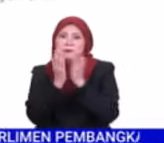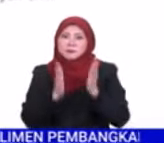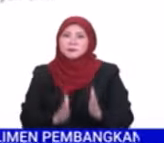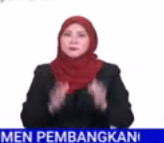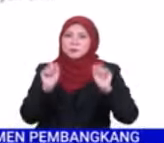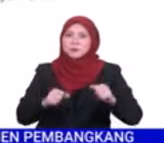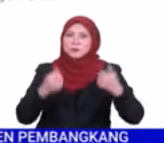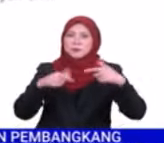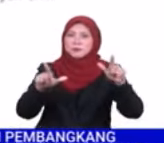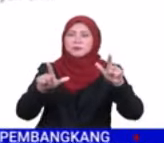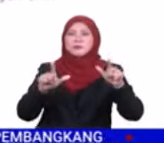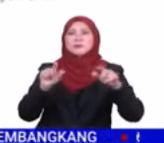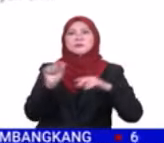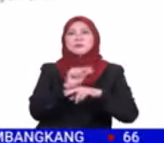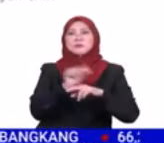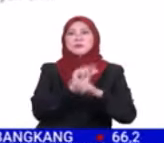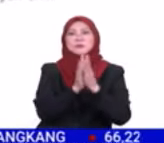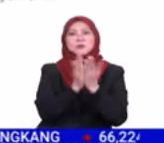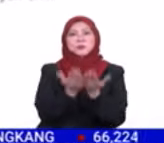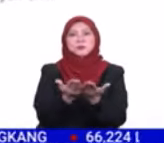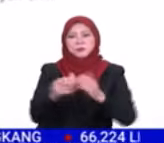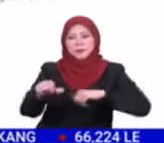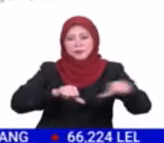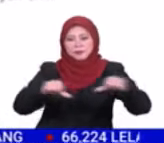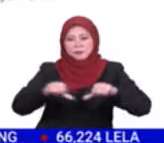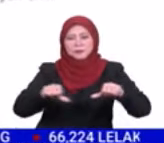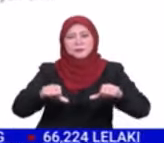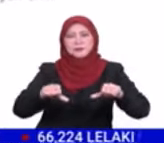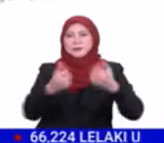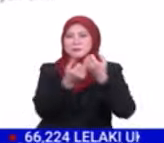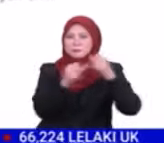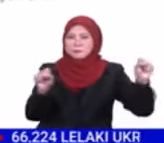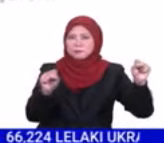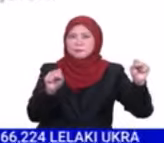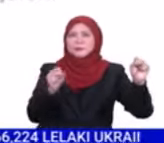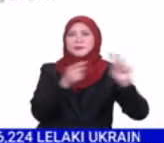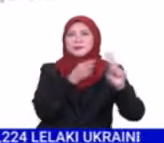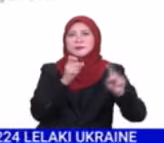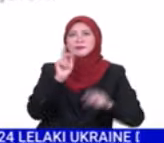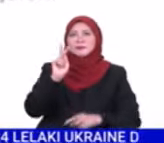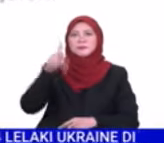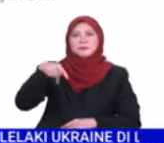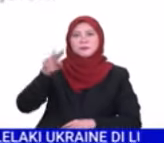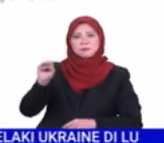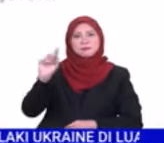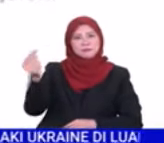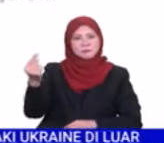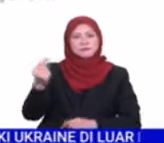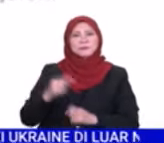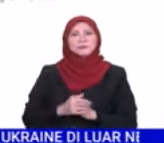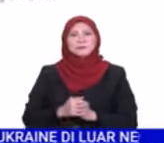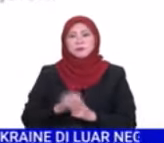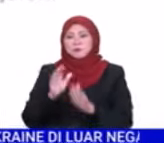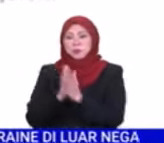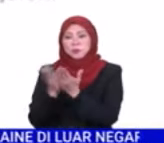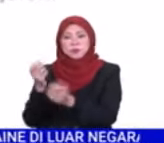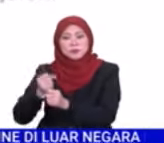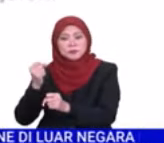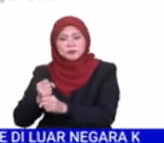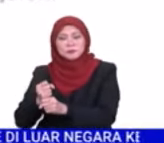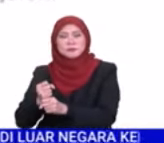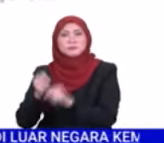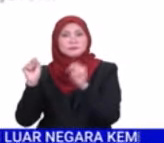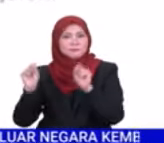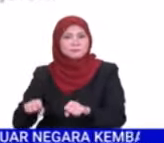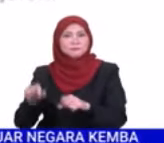dibenarkan untuk menggunakan buku aktiviti yang disediakan oleh KPM. Buku kerja hanya boleh